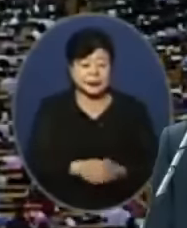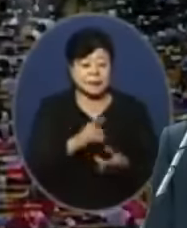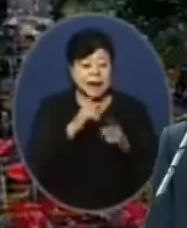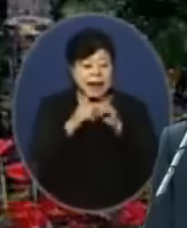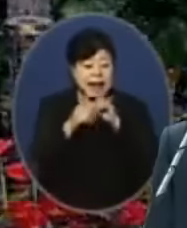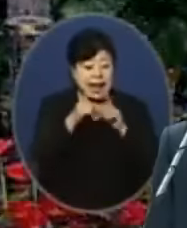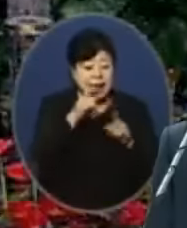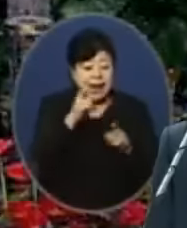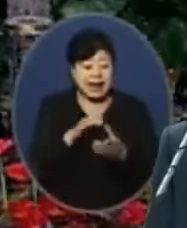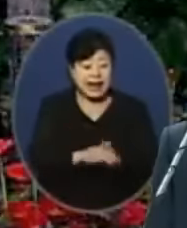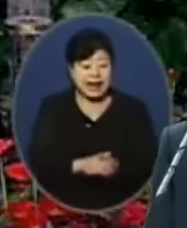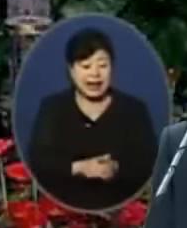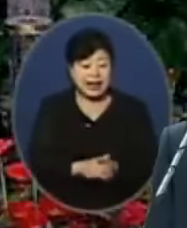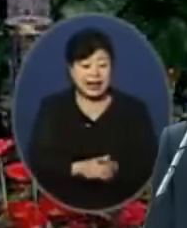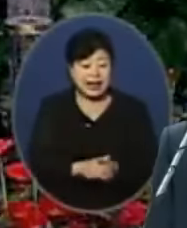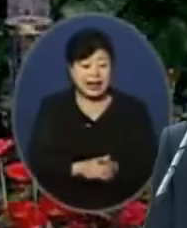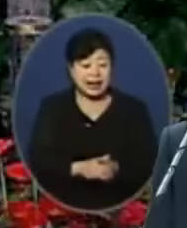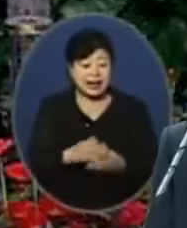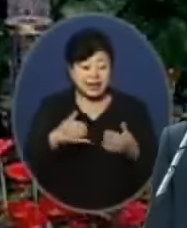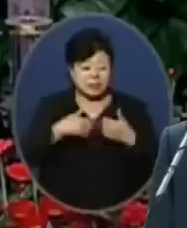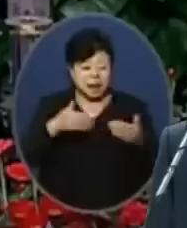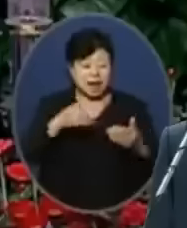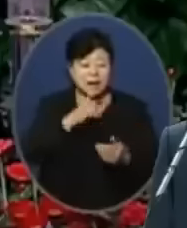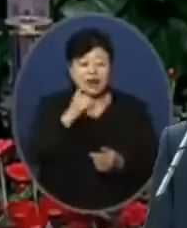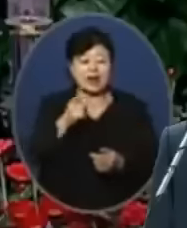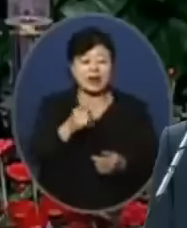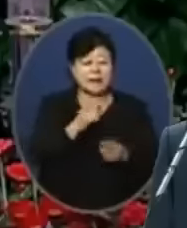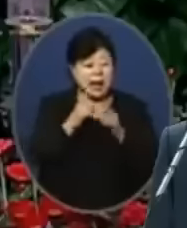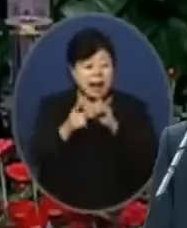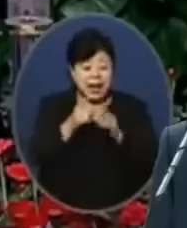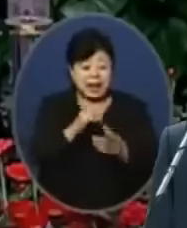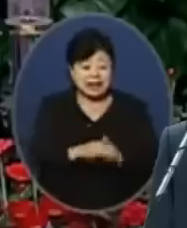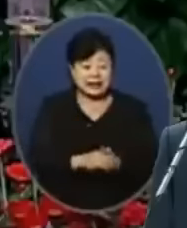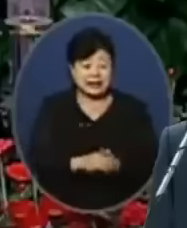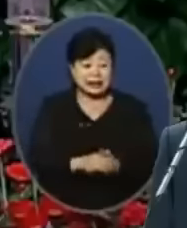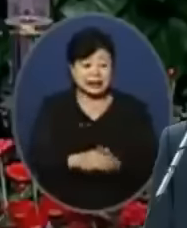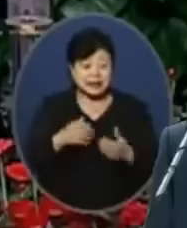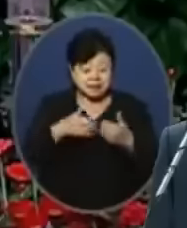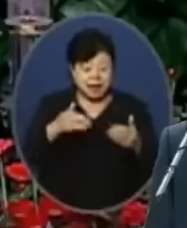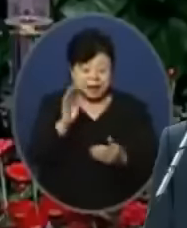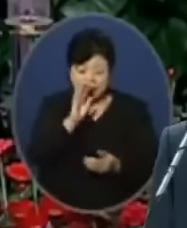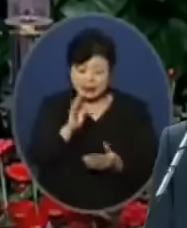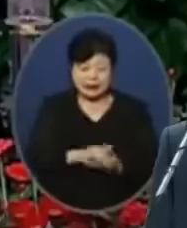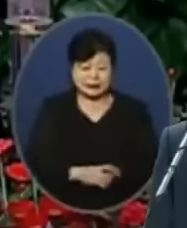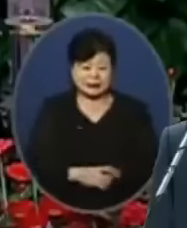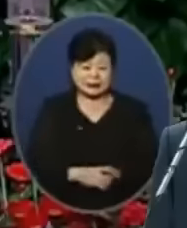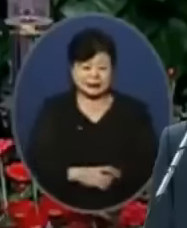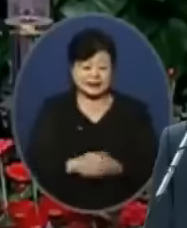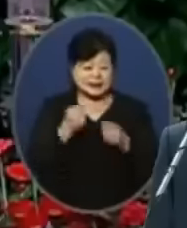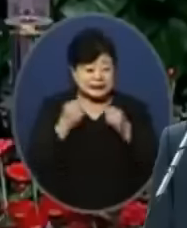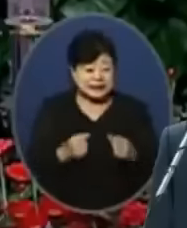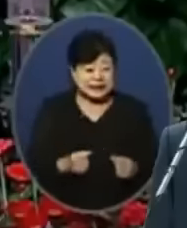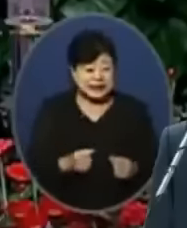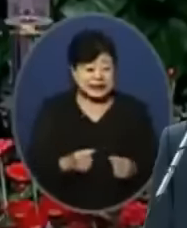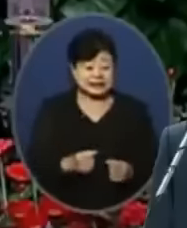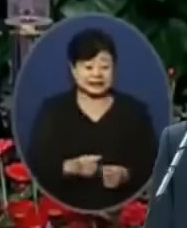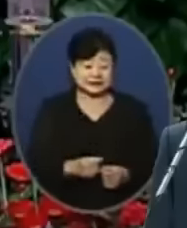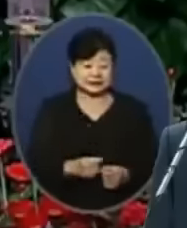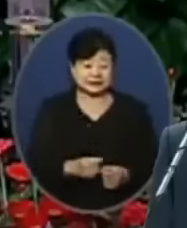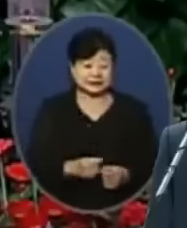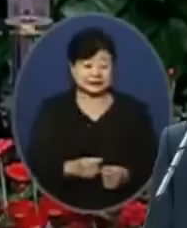말을 사람들이 함부로 하는데 말이 그렇게 함부로 할 것이 아닙니다. 살아있는 동물들